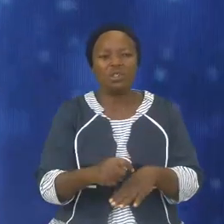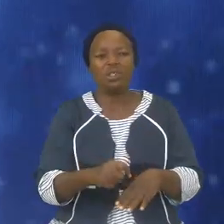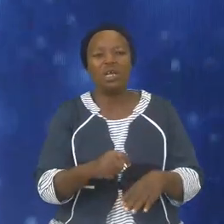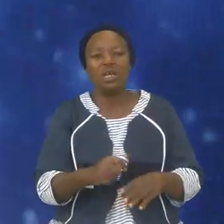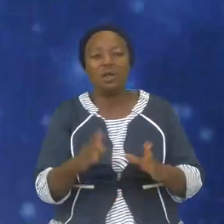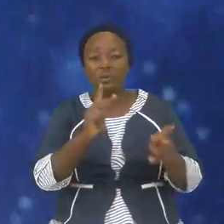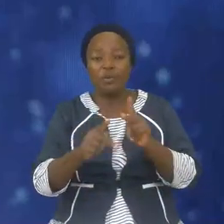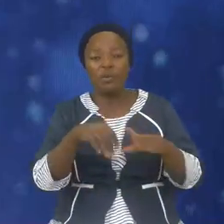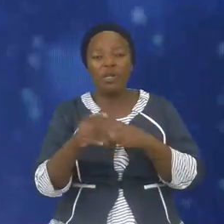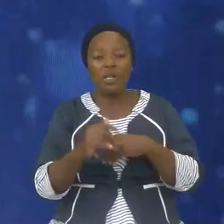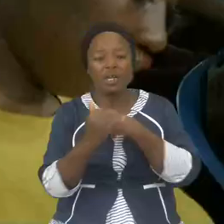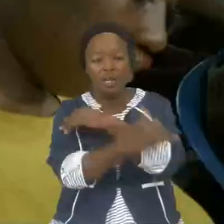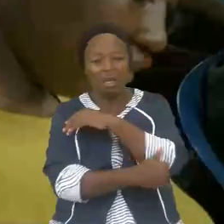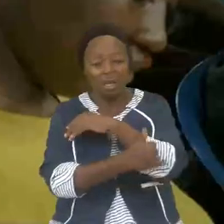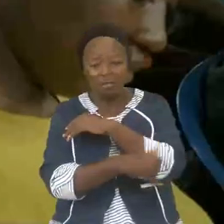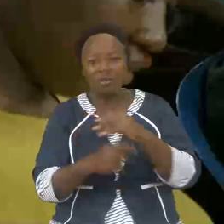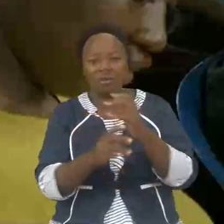pays. Verset 6.